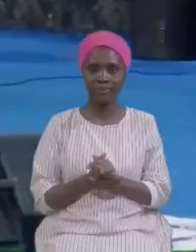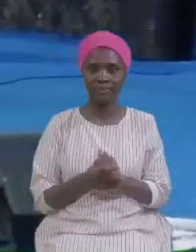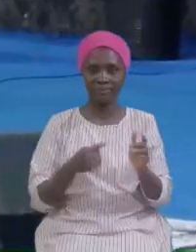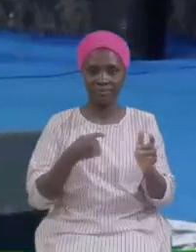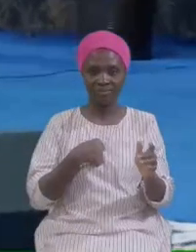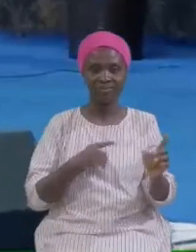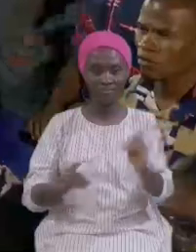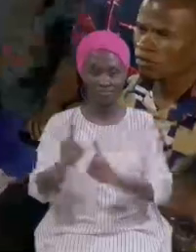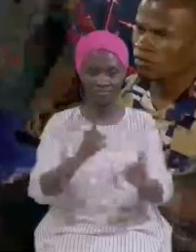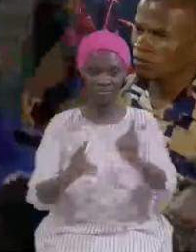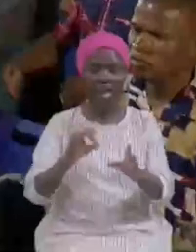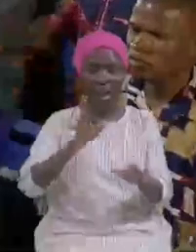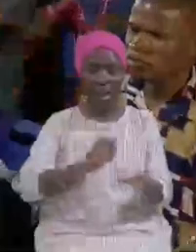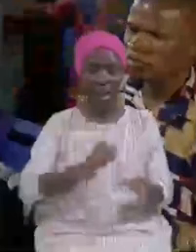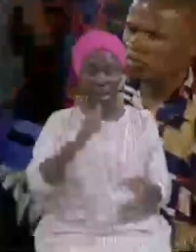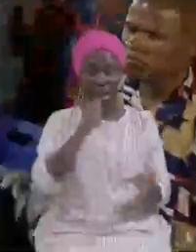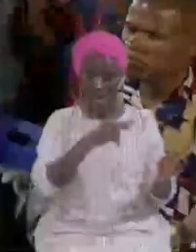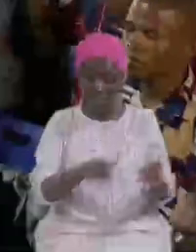Je suis prêt pour mon miracle.